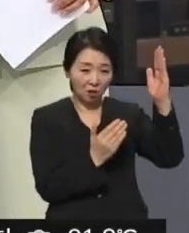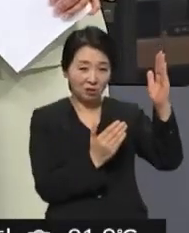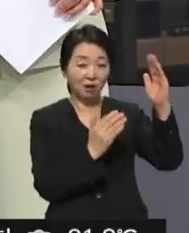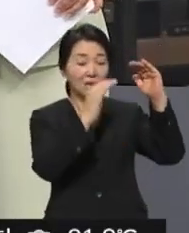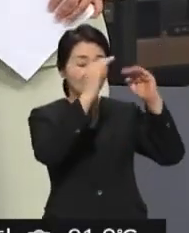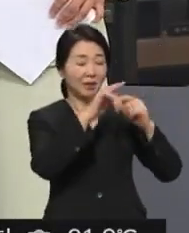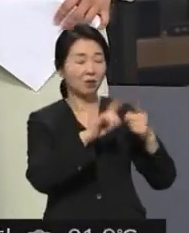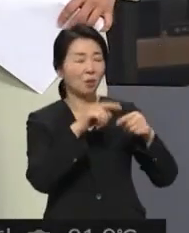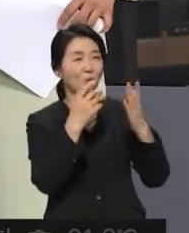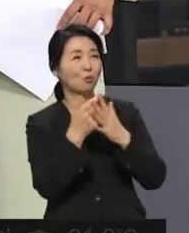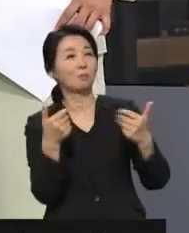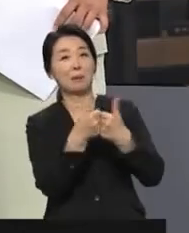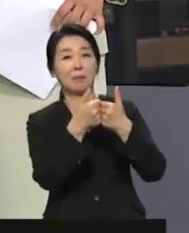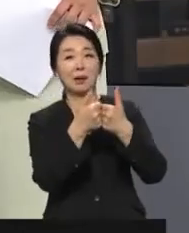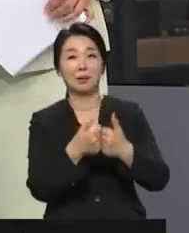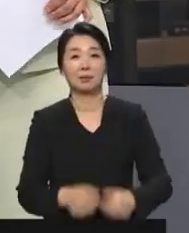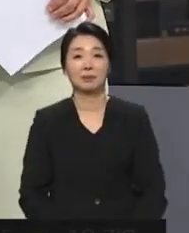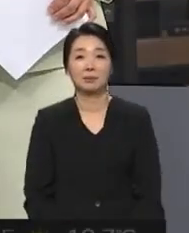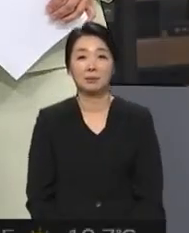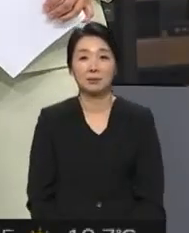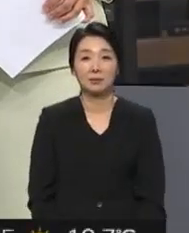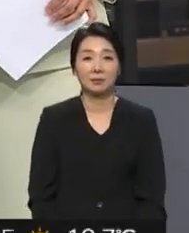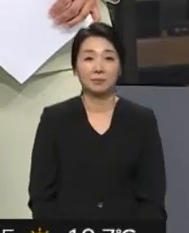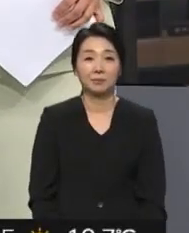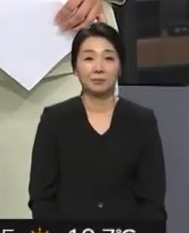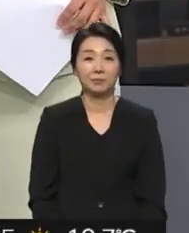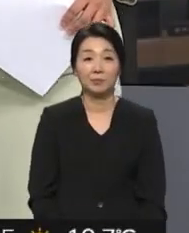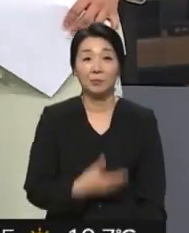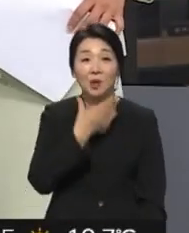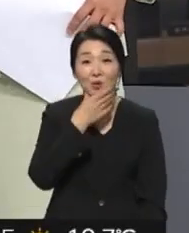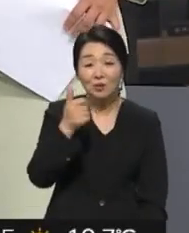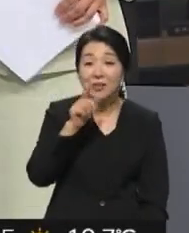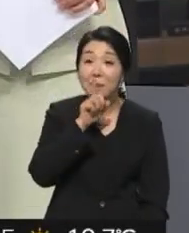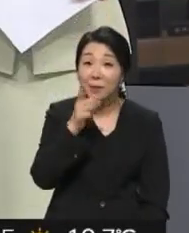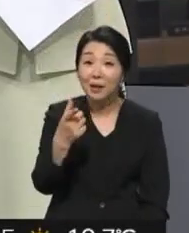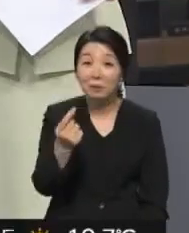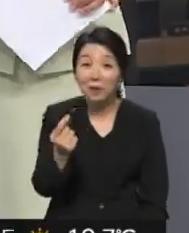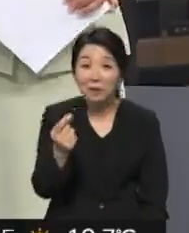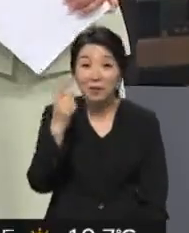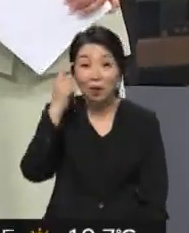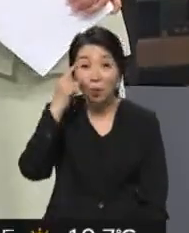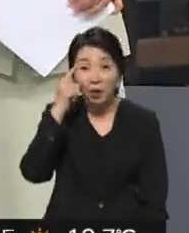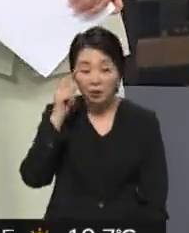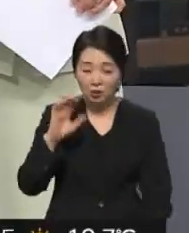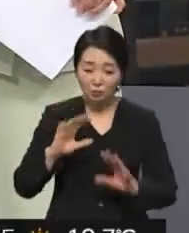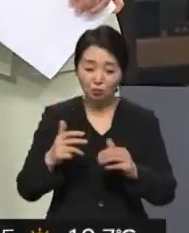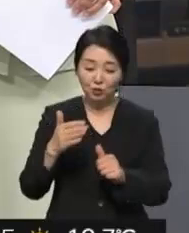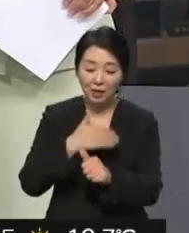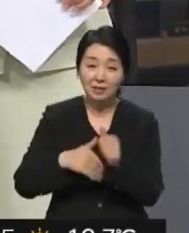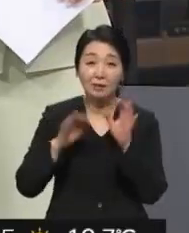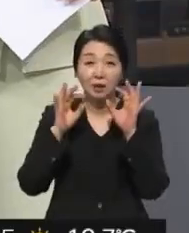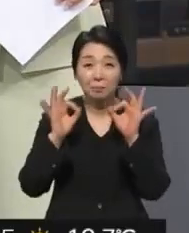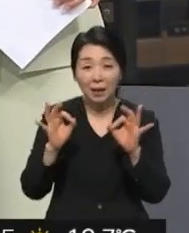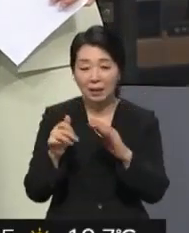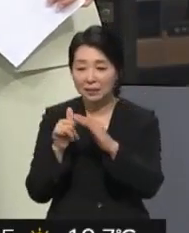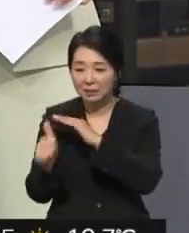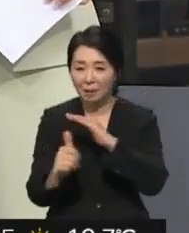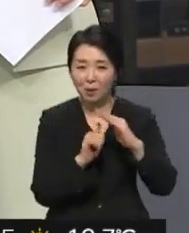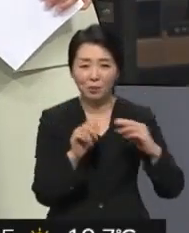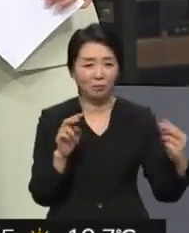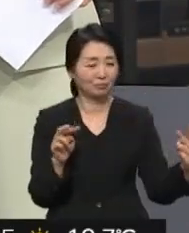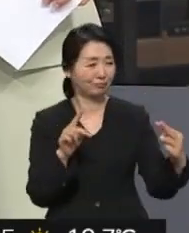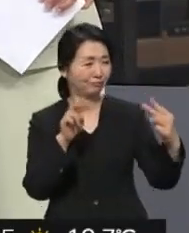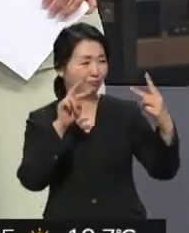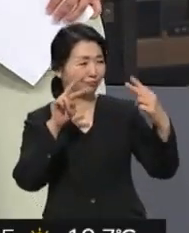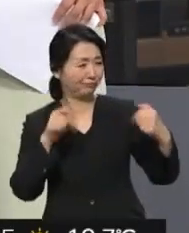연설을 정면으로 반박했습니다. 사실 국장의 말씀도 맞는 게요. 지금 국회 상황을 보면 양당 대표 으르렁거릴